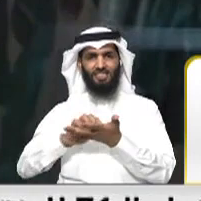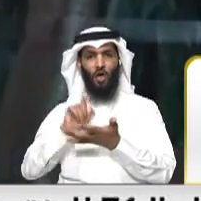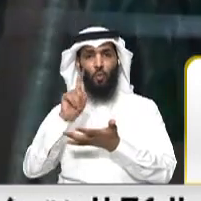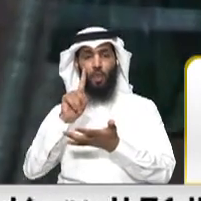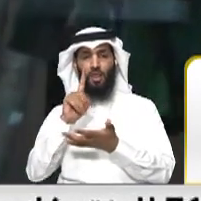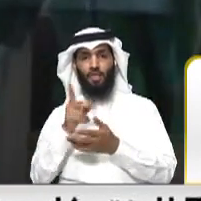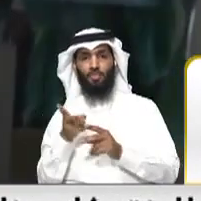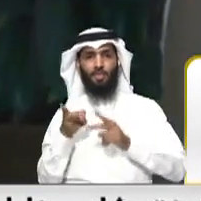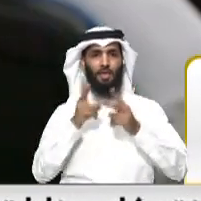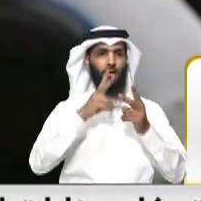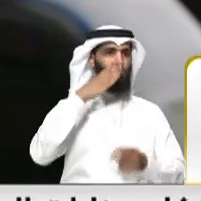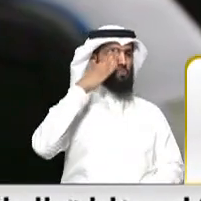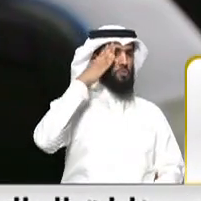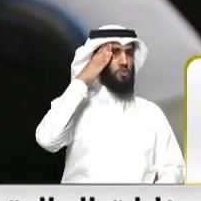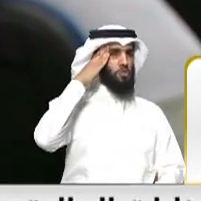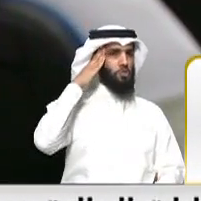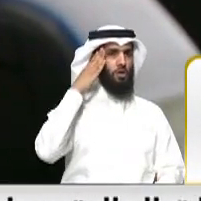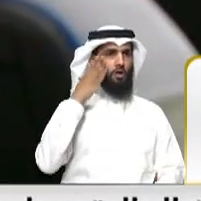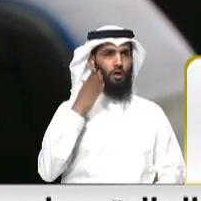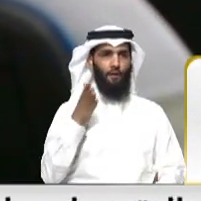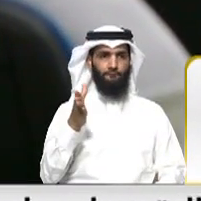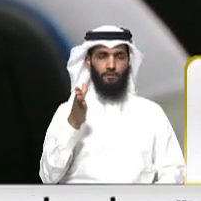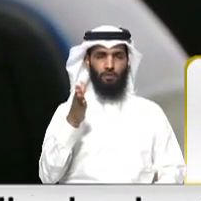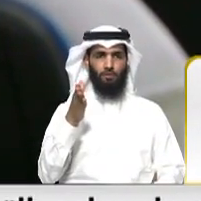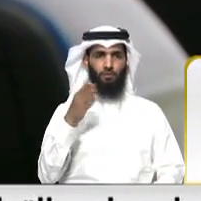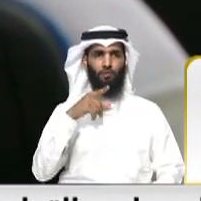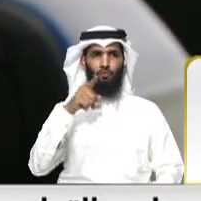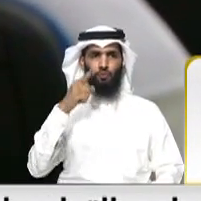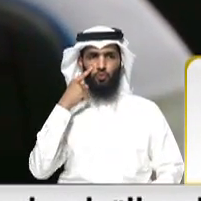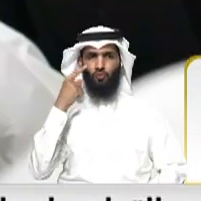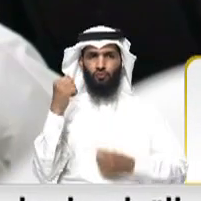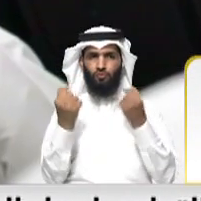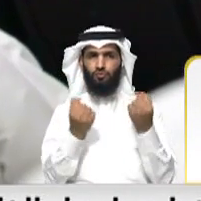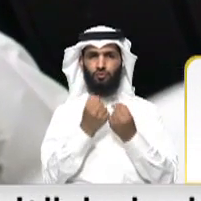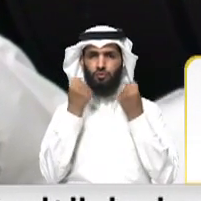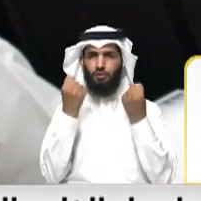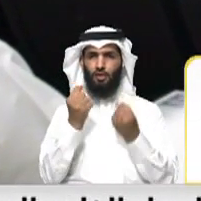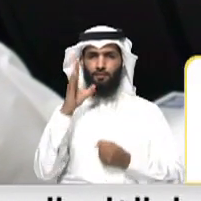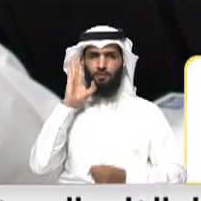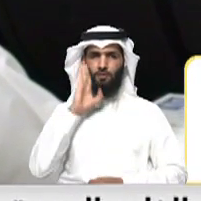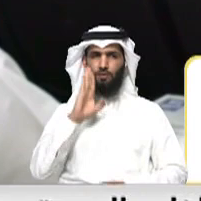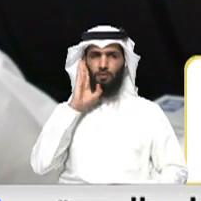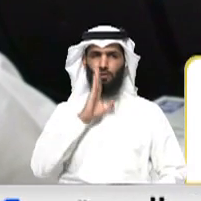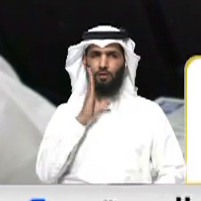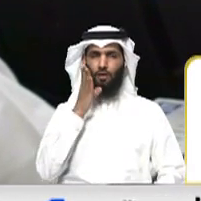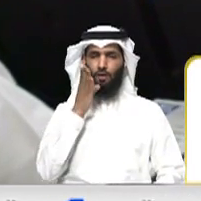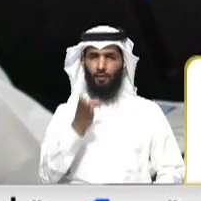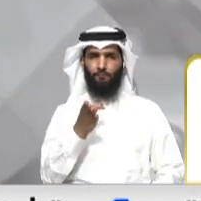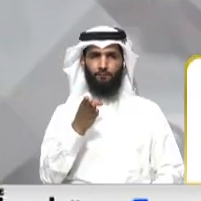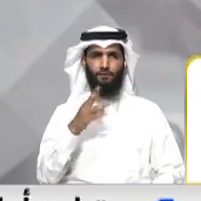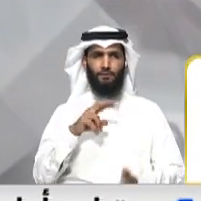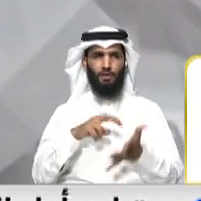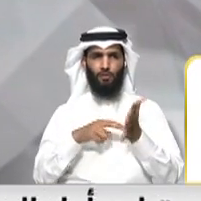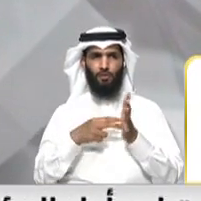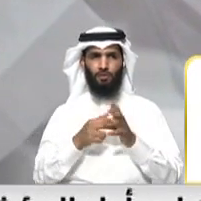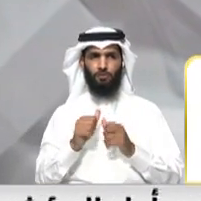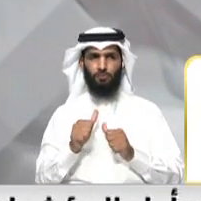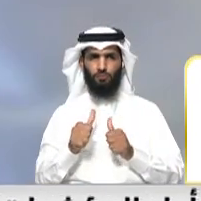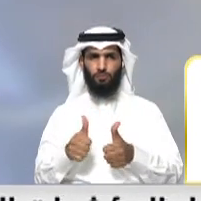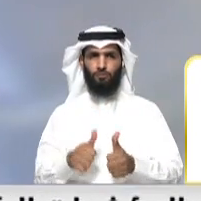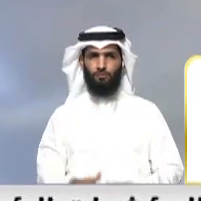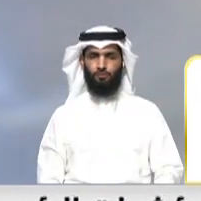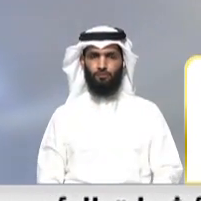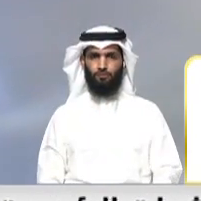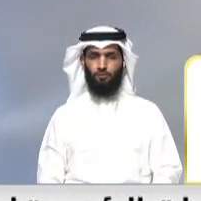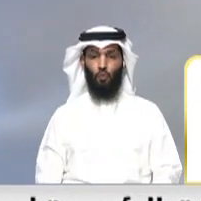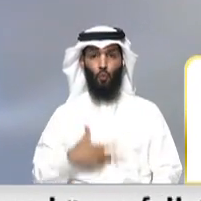درجة مستشار، والوقوف على البرامج التدريبية والدورات الأكاديمية المقدمة للمشاركين في الدورة.